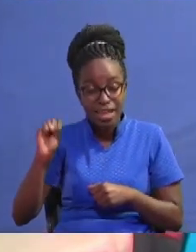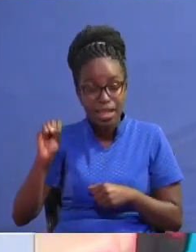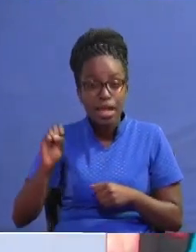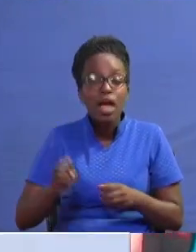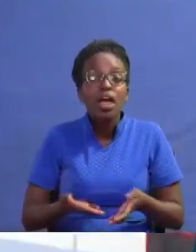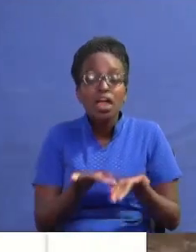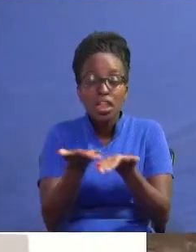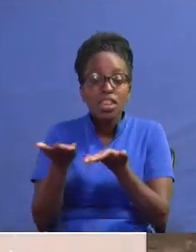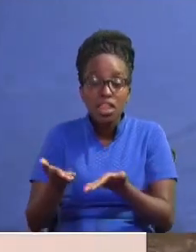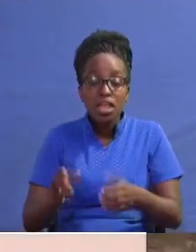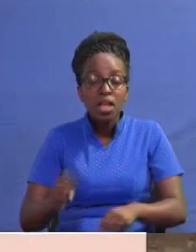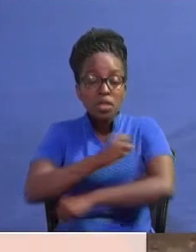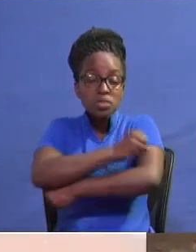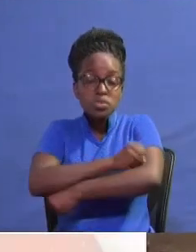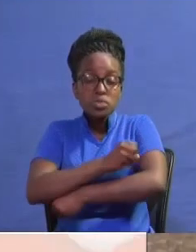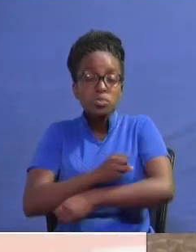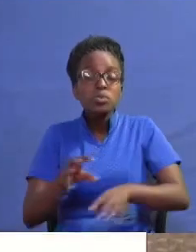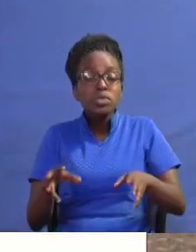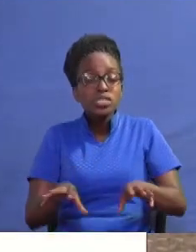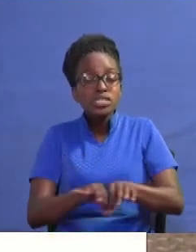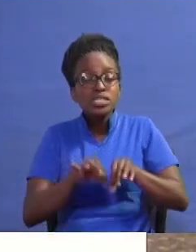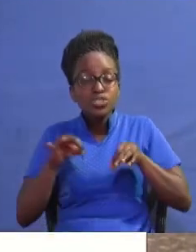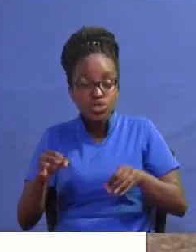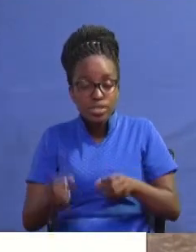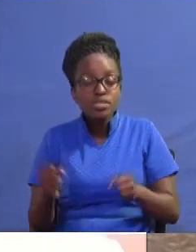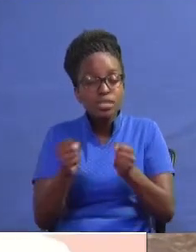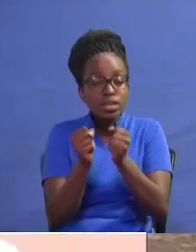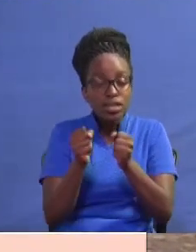shule ipate nafasi. Haya yanajiri takriban